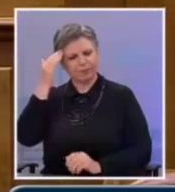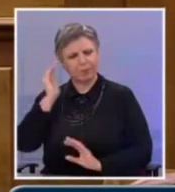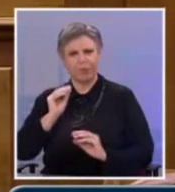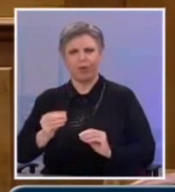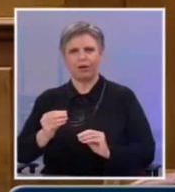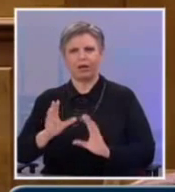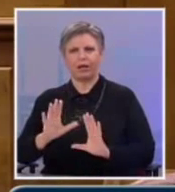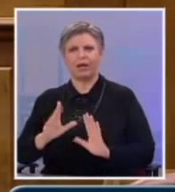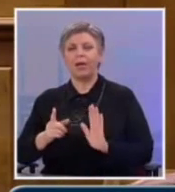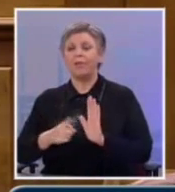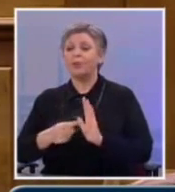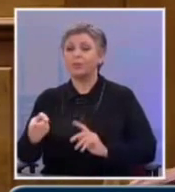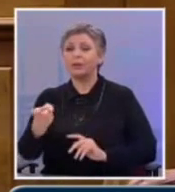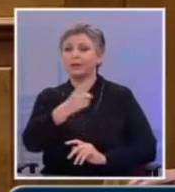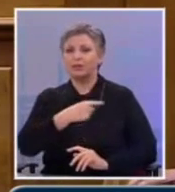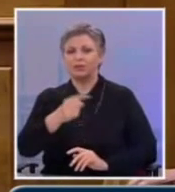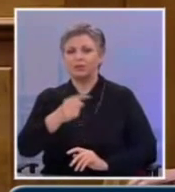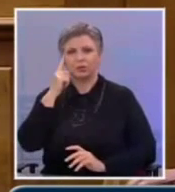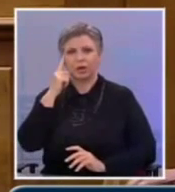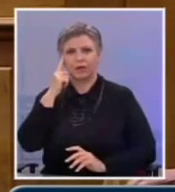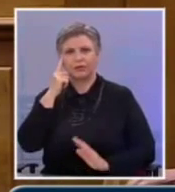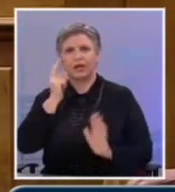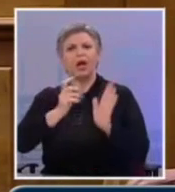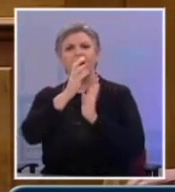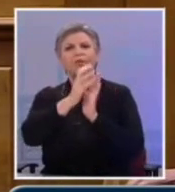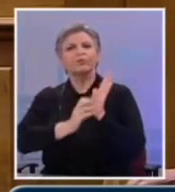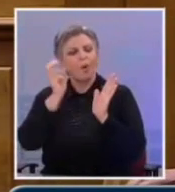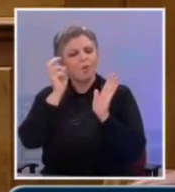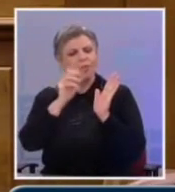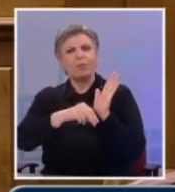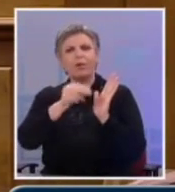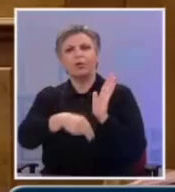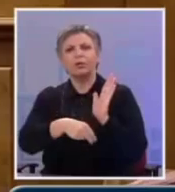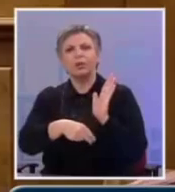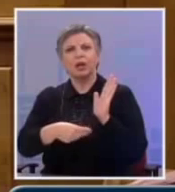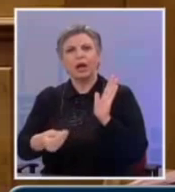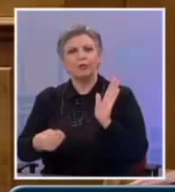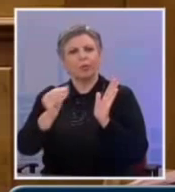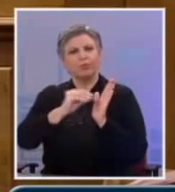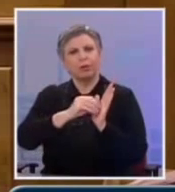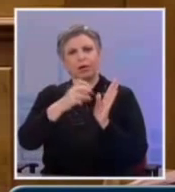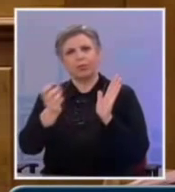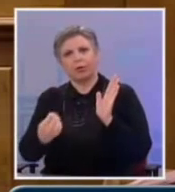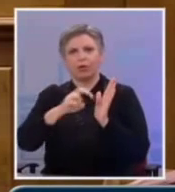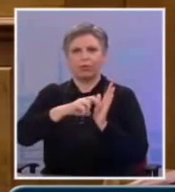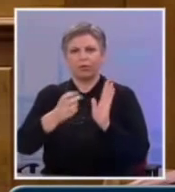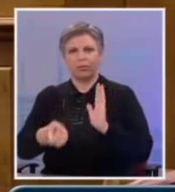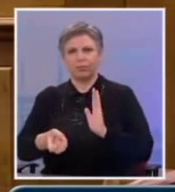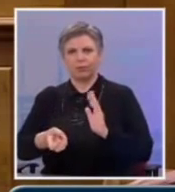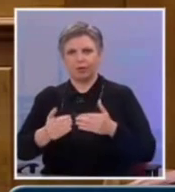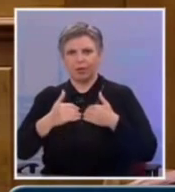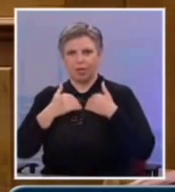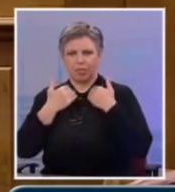Το μνημόνιο δεν είναι κάτι απ το οποίο κανείς μπορεί να μπαινοβαίνει. Όποιος το υπηρετήσει δεν